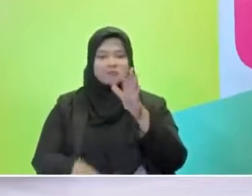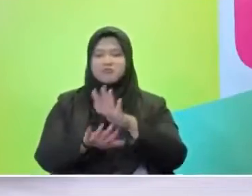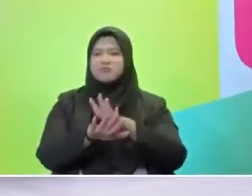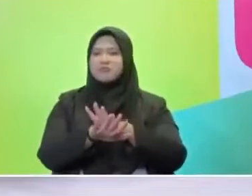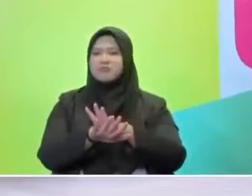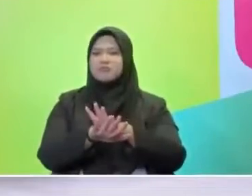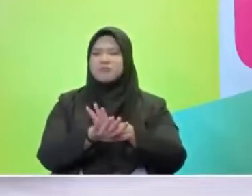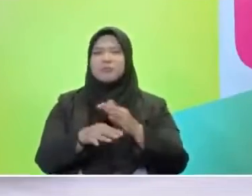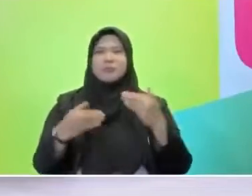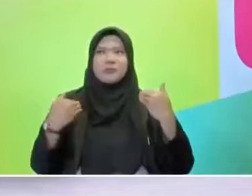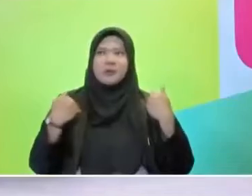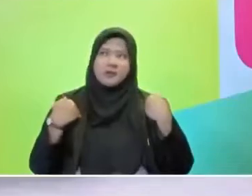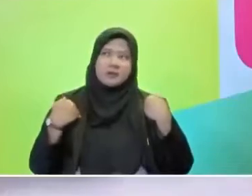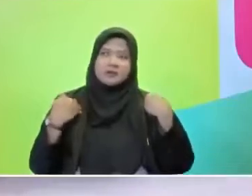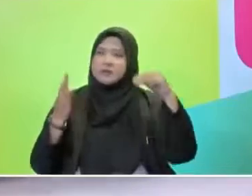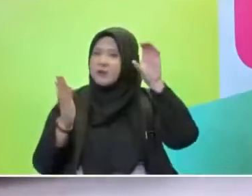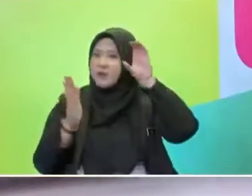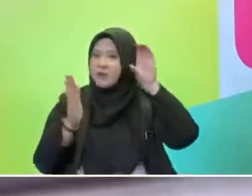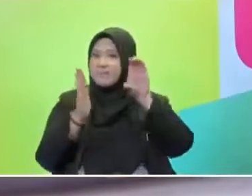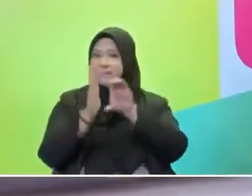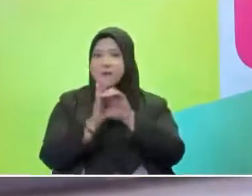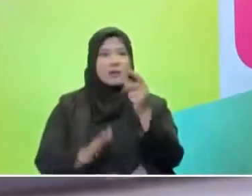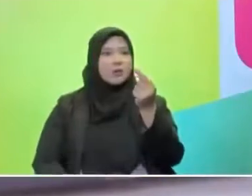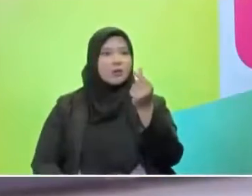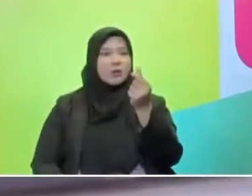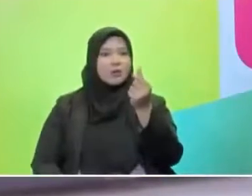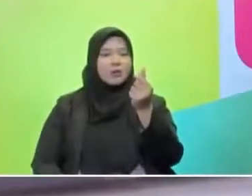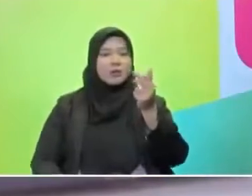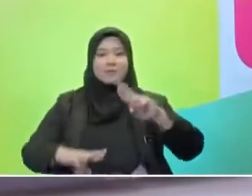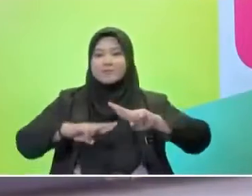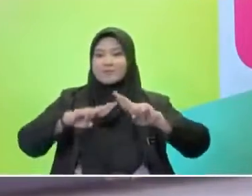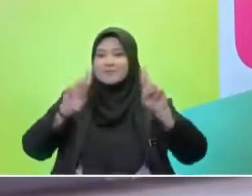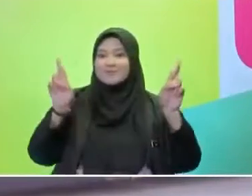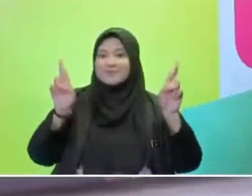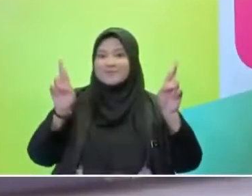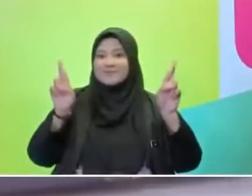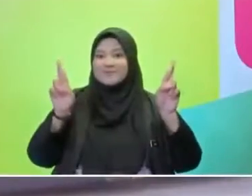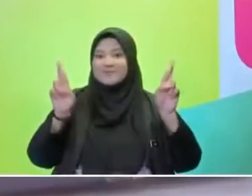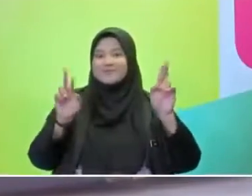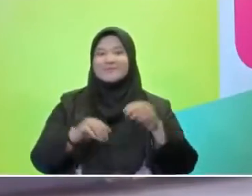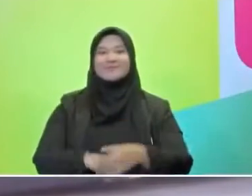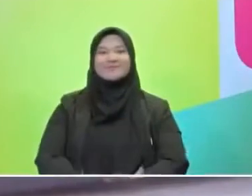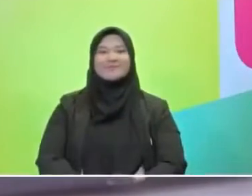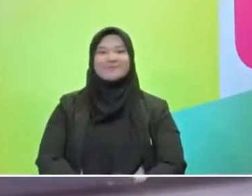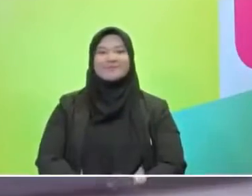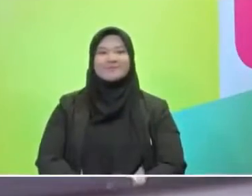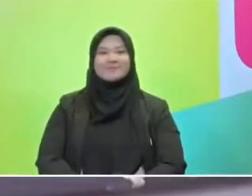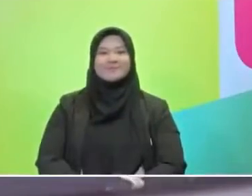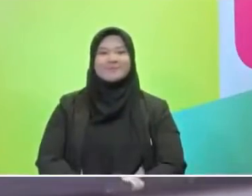Murid-murid boleh je kan kalau kita nak pilih perayaan yang lain kan cikgu? Boleh. Contohnya apa tadi yang kita dah